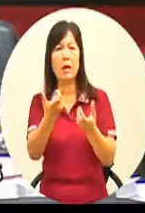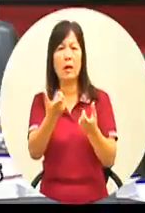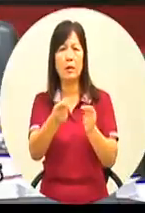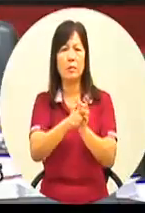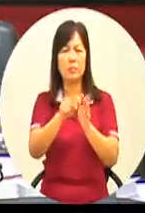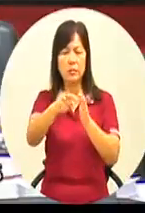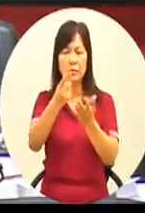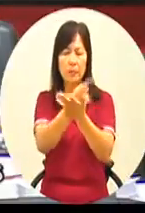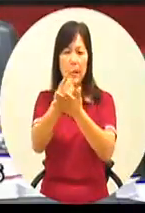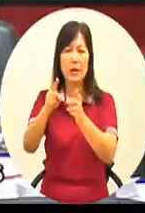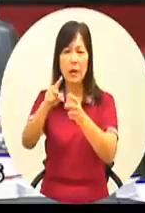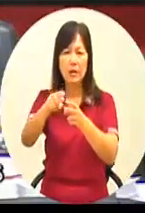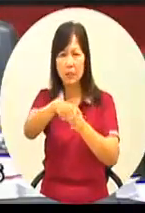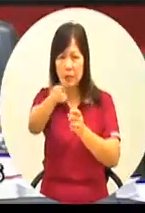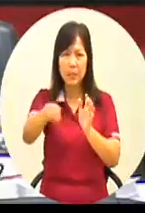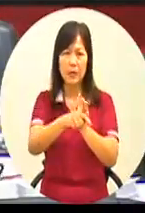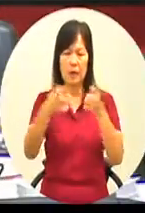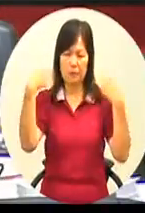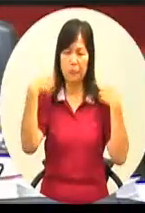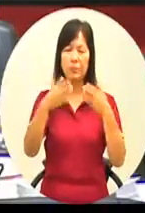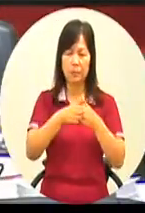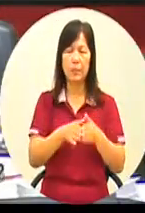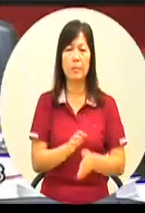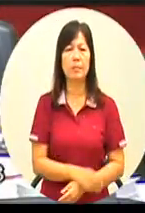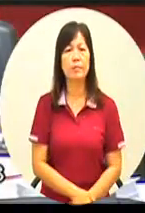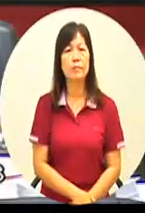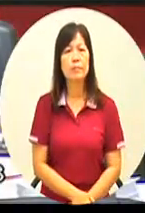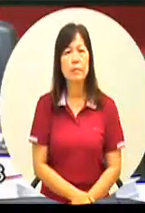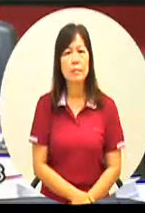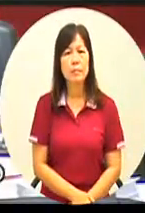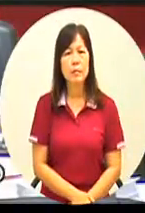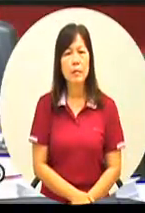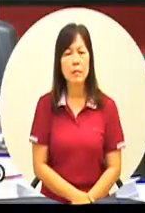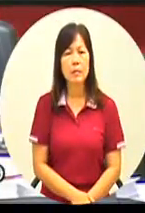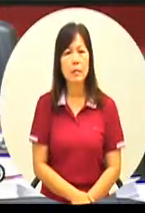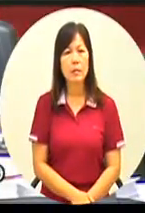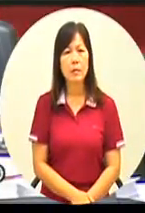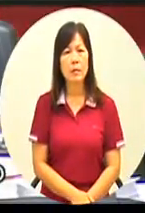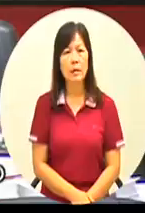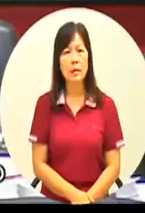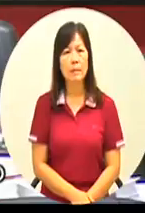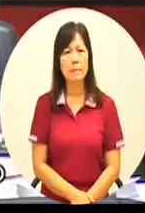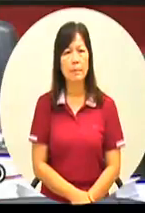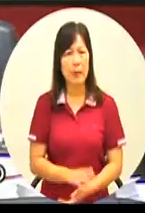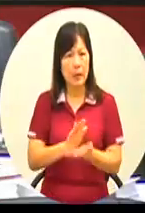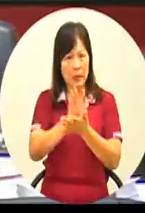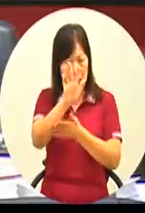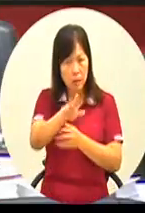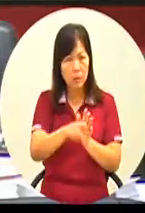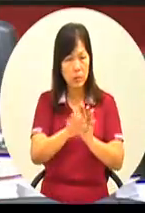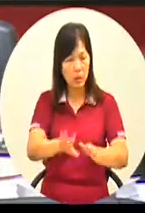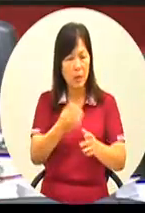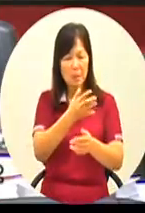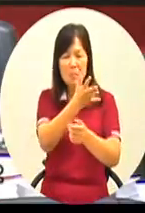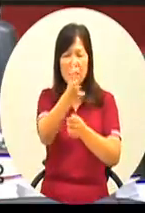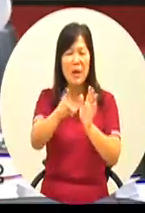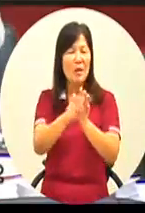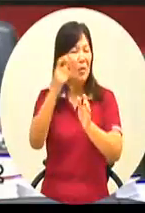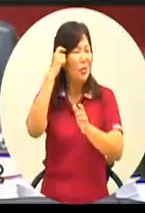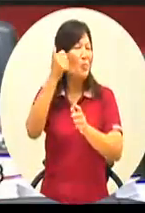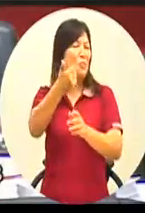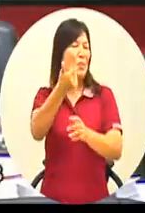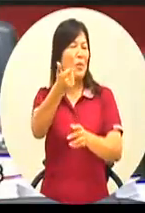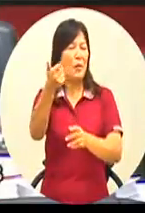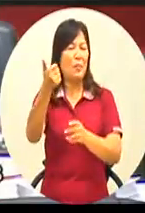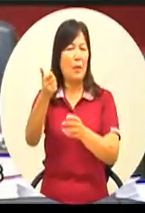场，好，我们所有局处长的责任。将来，好，现在很民调很高哦。那是市长个